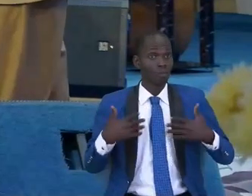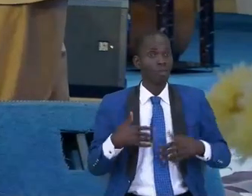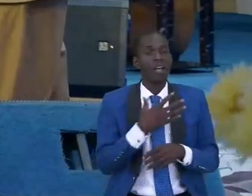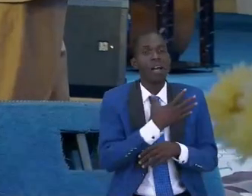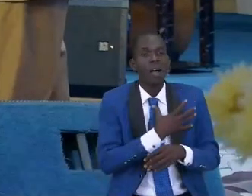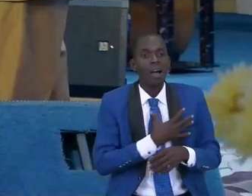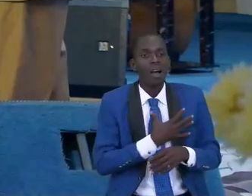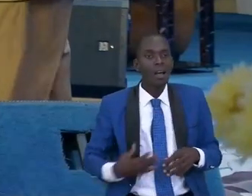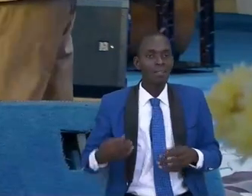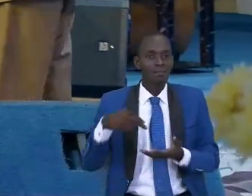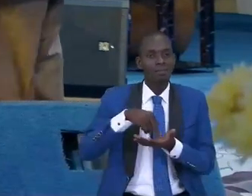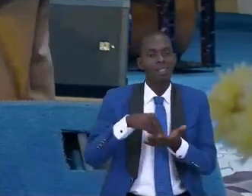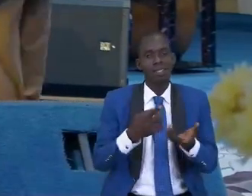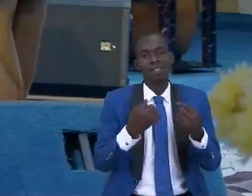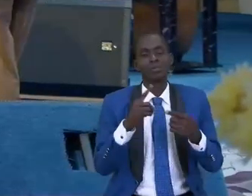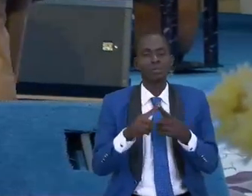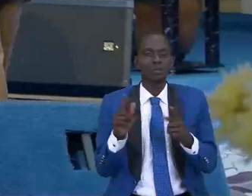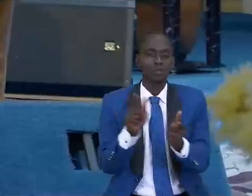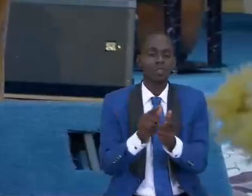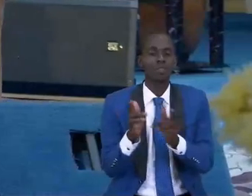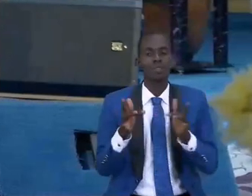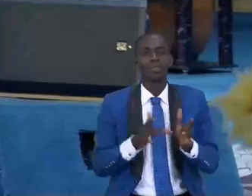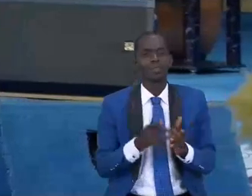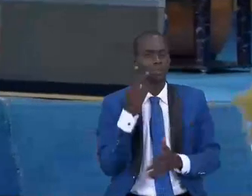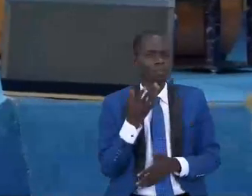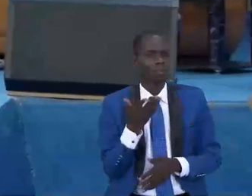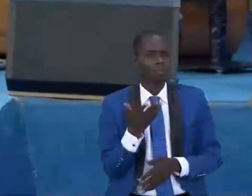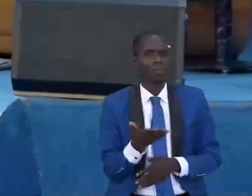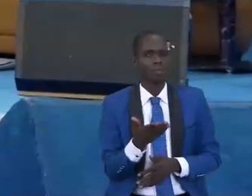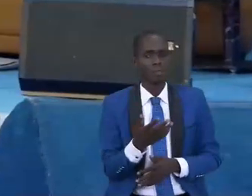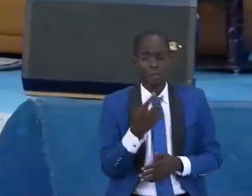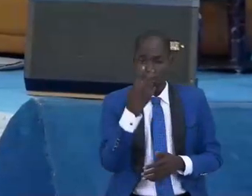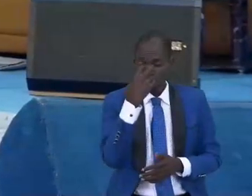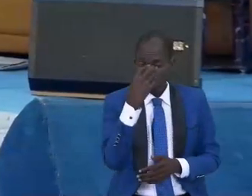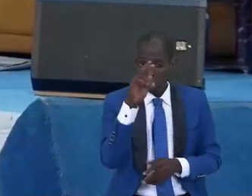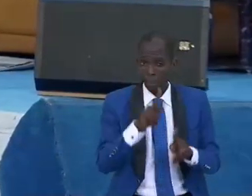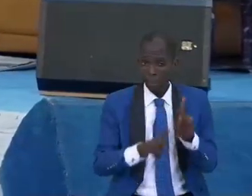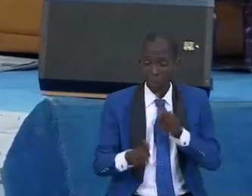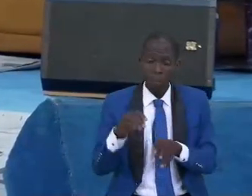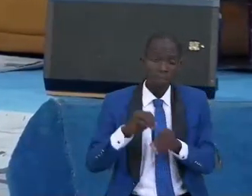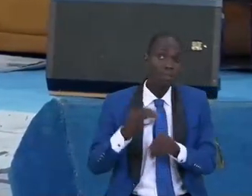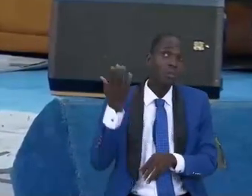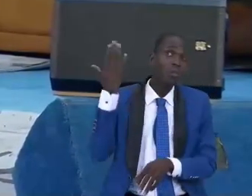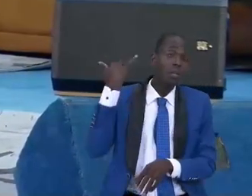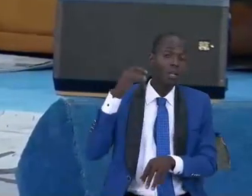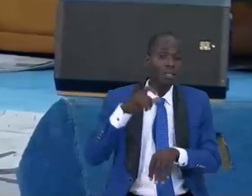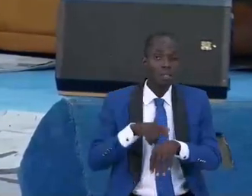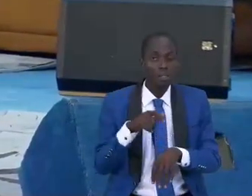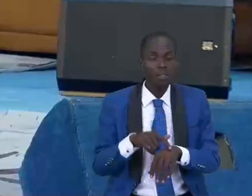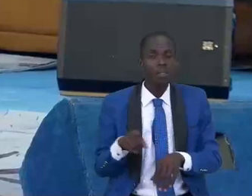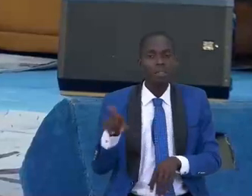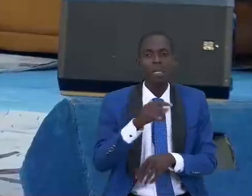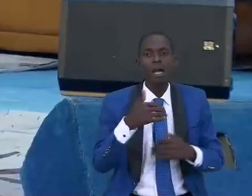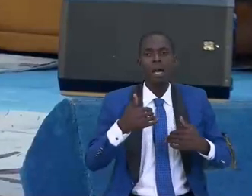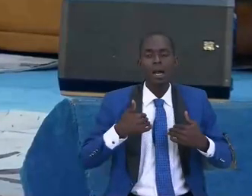L'aveugle jeta son manteau et se levant d'un bond, vint vers Jésus. Vous voyez, les aveugles de ce